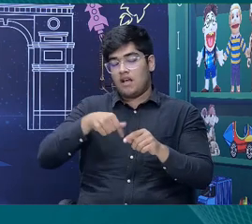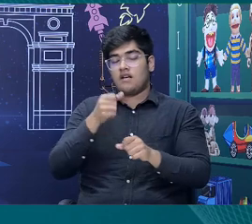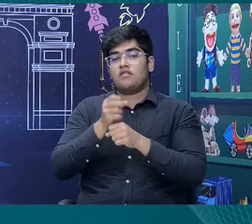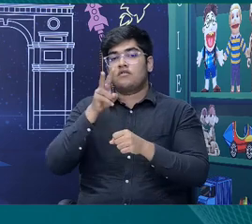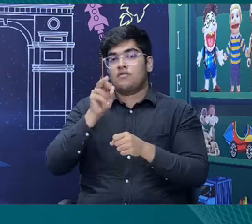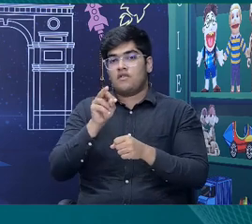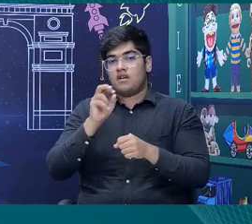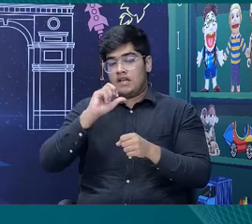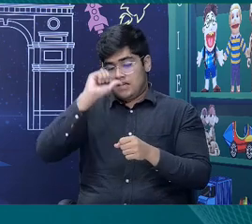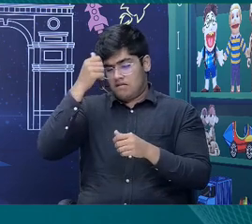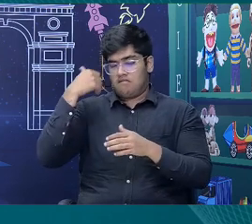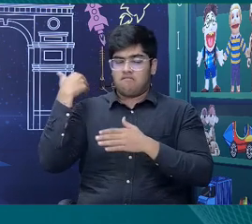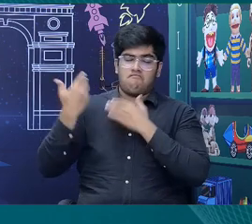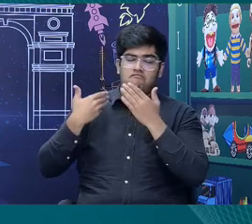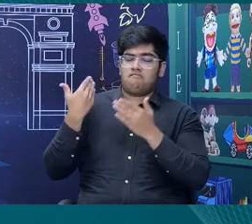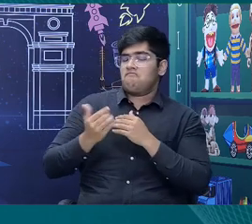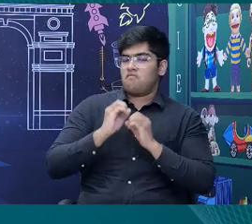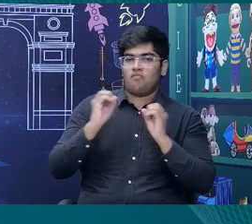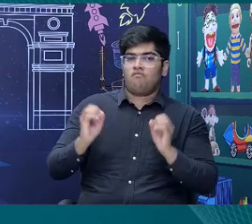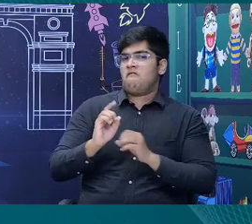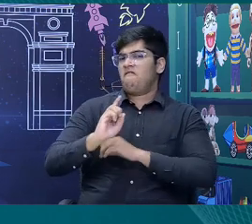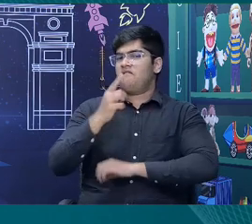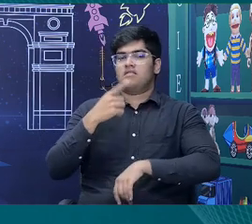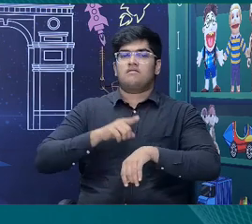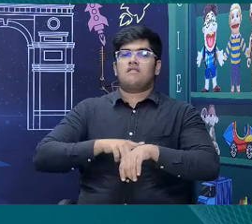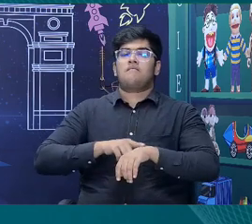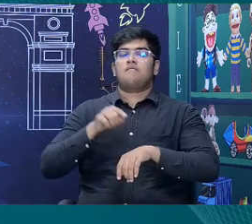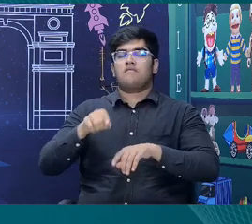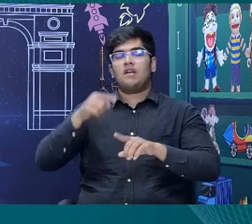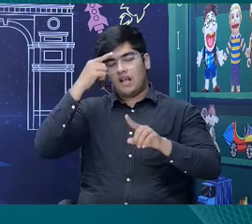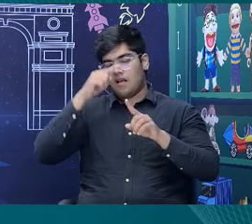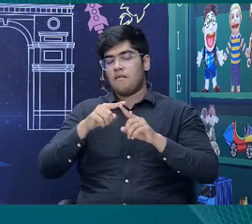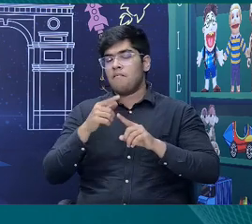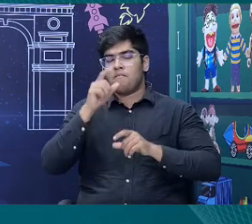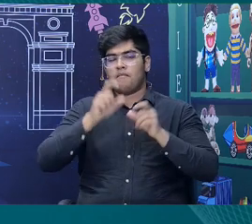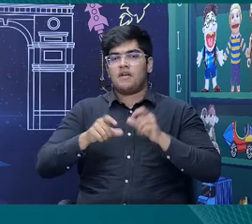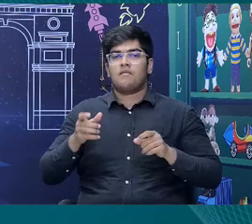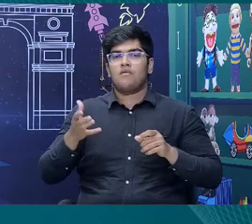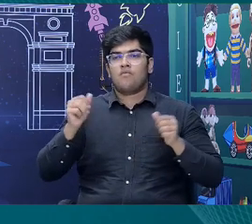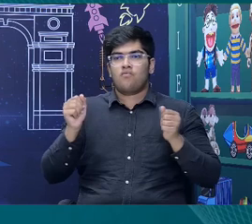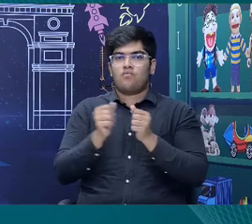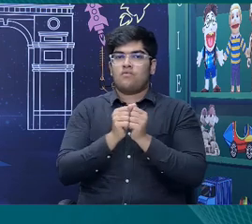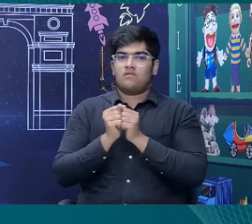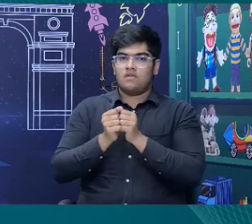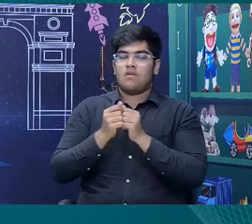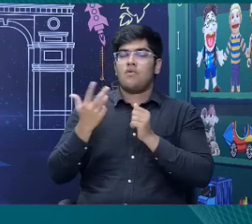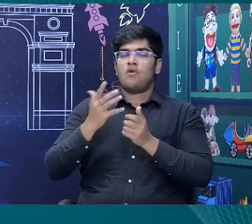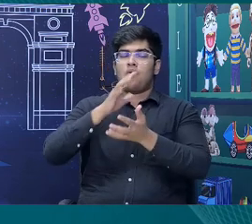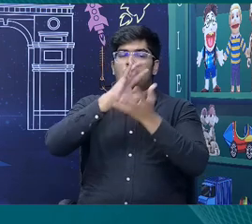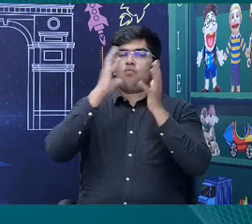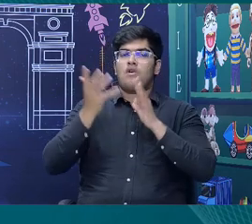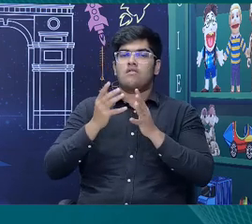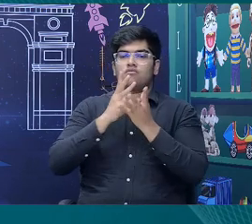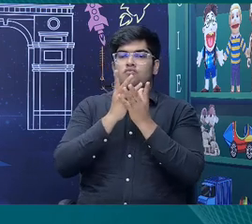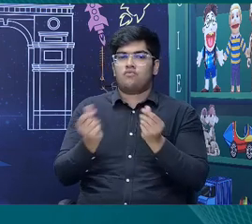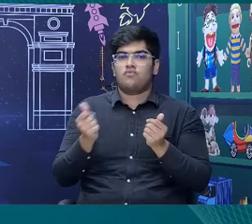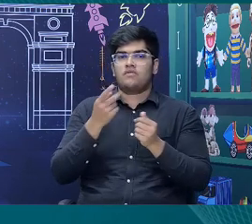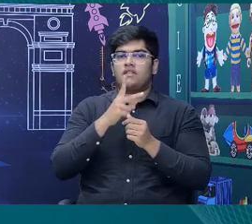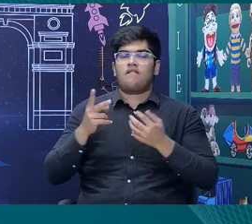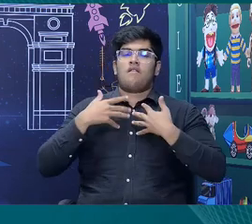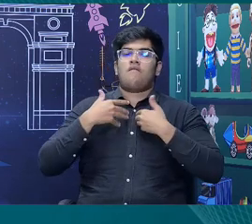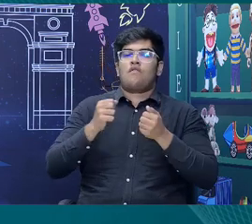वटर शेड मूमेंट इन हर हिस्ट्री एज इट सीक्स टू प्ले एन इंपोर्टेंट रोल बाय फाइंडिंग प्रगमेटिक ग्लोबल सॉल्यूशंस फॉर